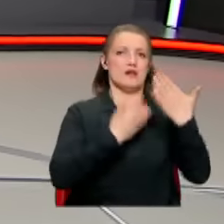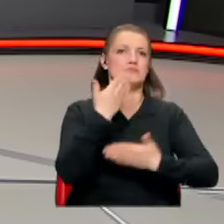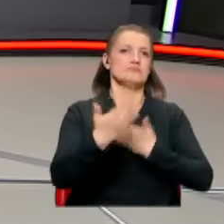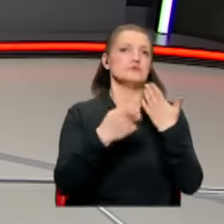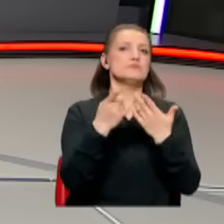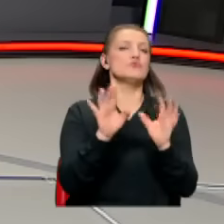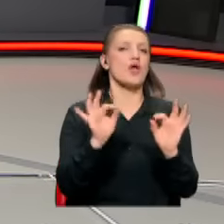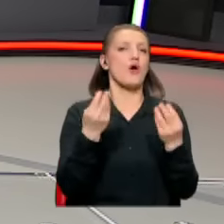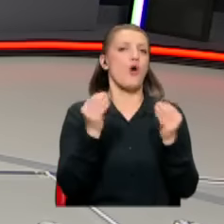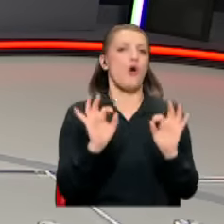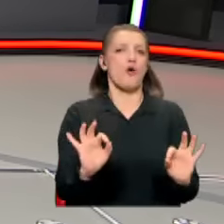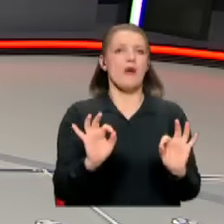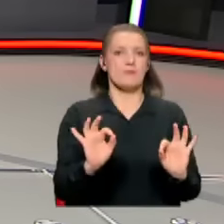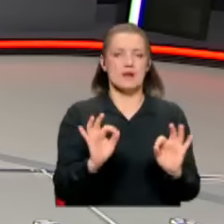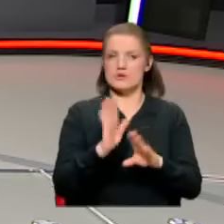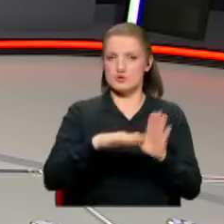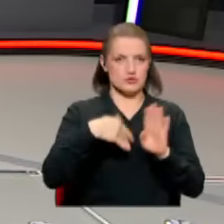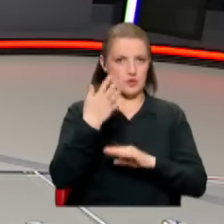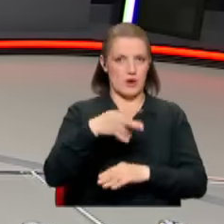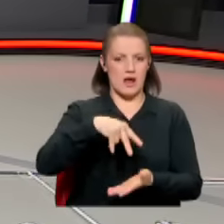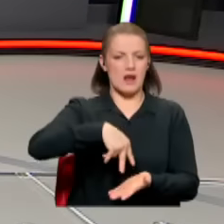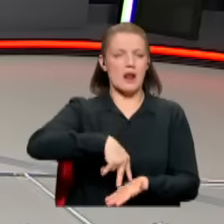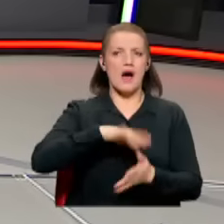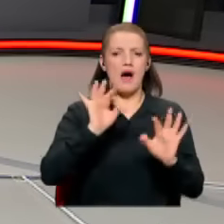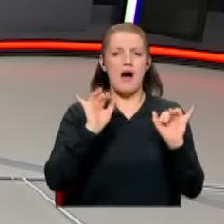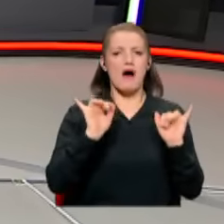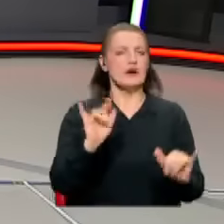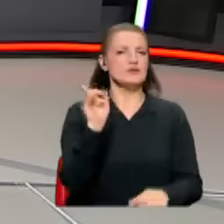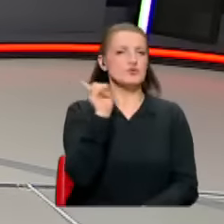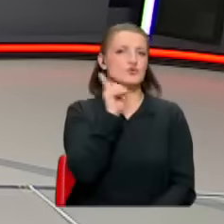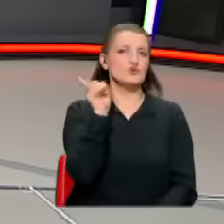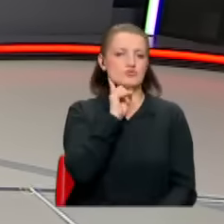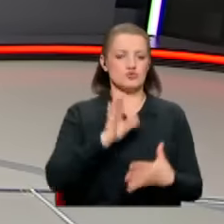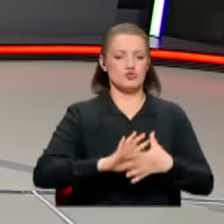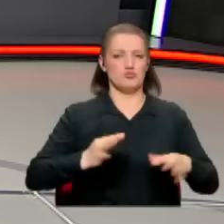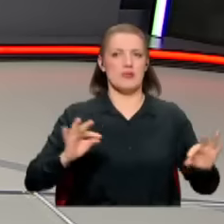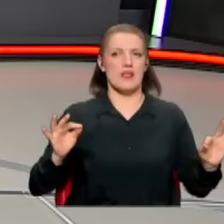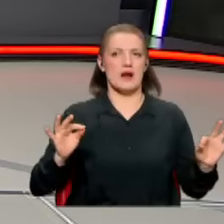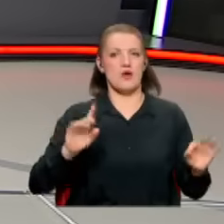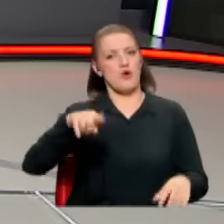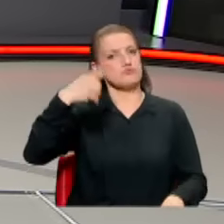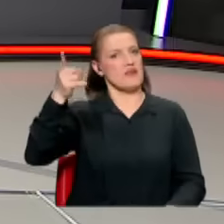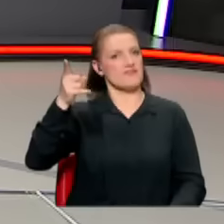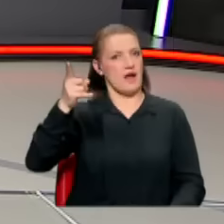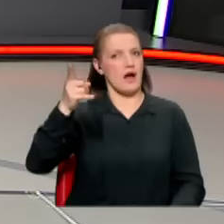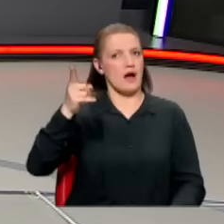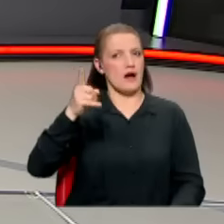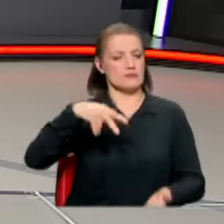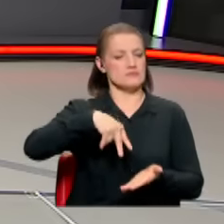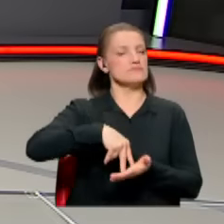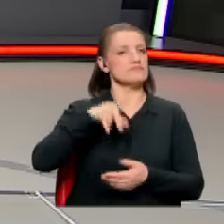Tarifler önemli. Sonra kürsüden hep aynı duyduğumuz cümleler öbür taraftaysa